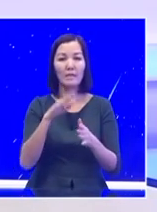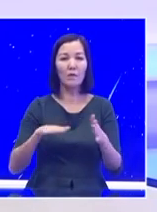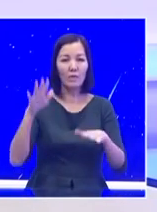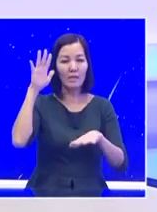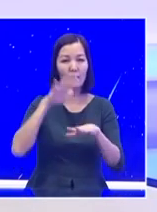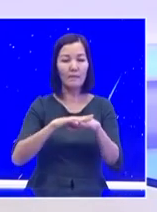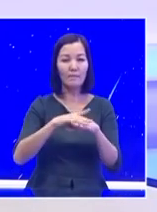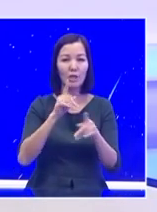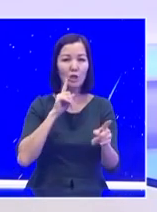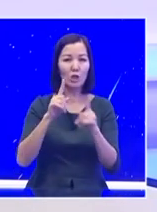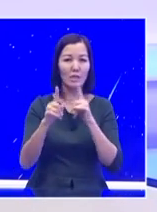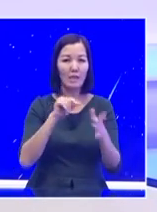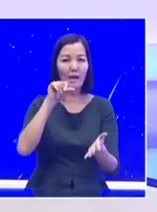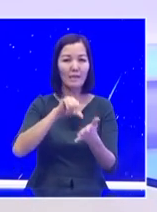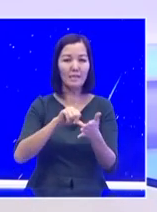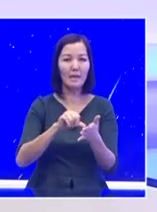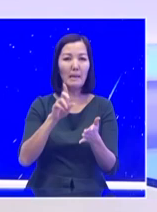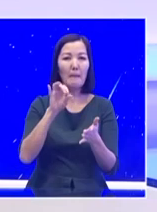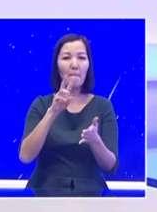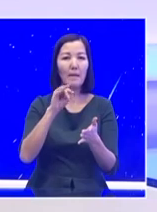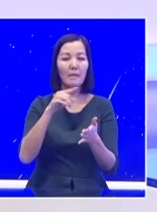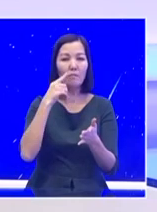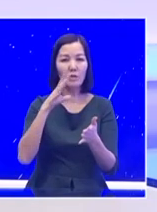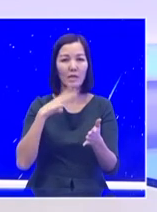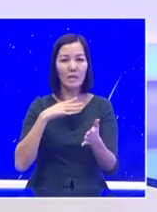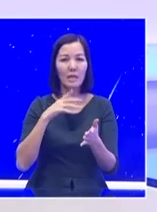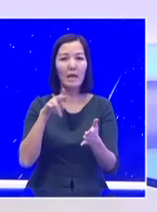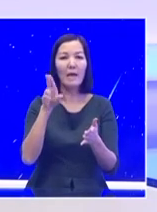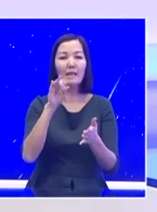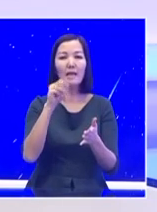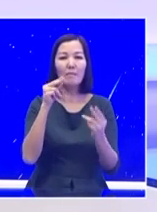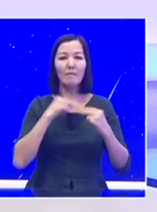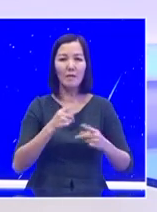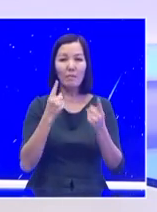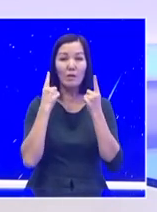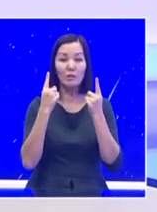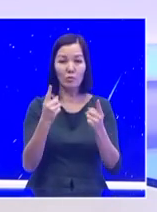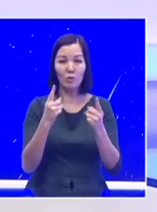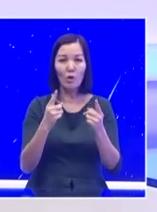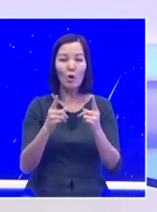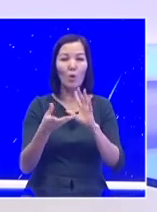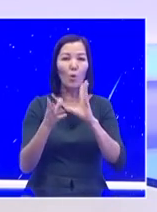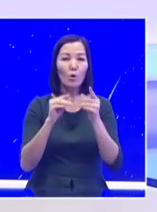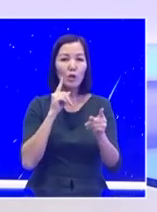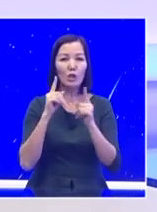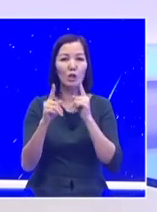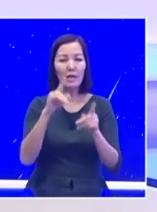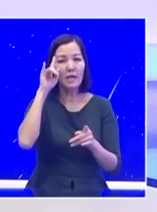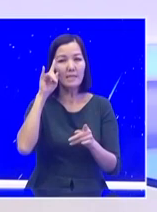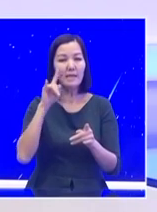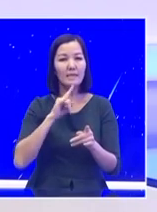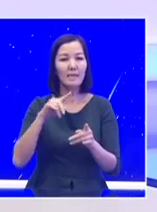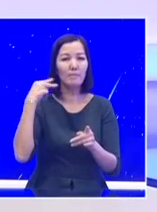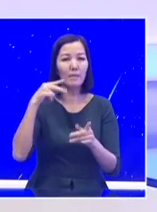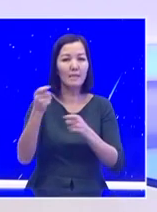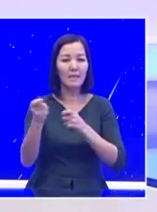ауданы әкімінің есептік жиынына қатысқан Амандық Баталов осылай деді. Жандарбек Далабаевтың еңбегін оң бағалады. Қорытынды жиынға Қазақстан